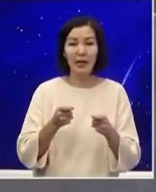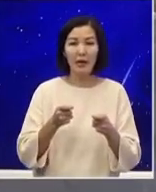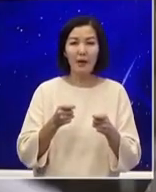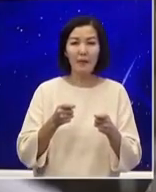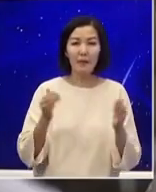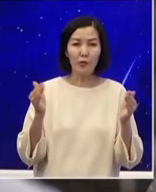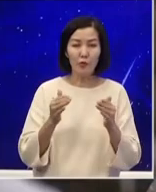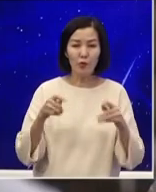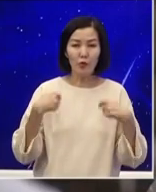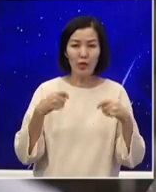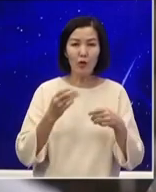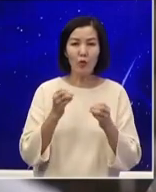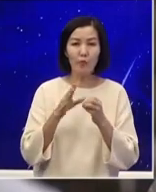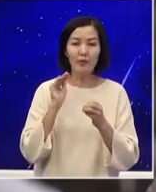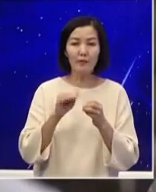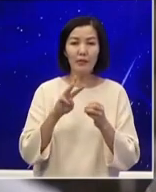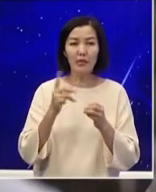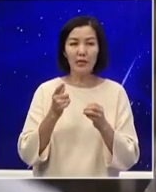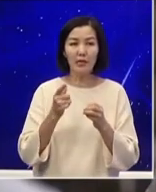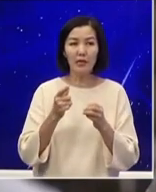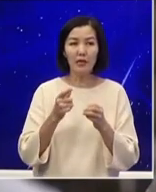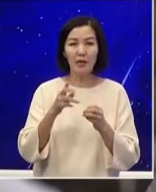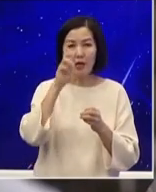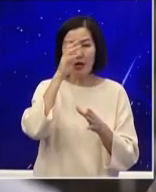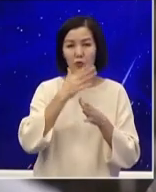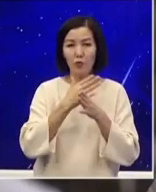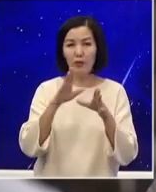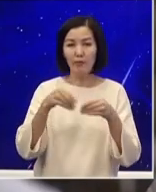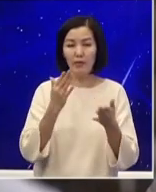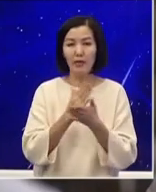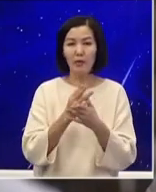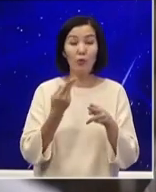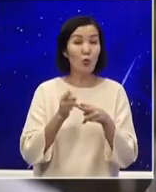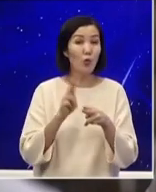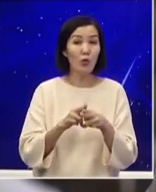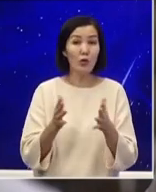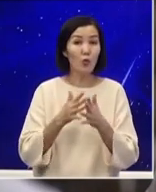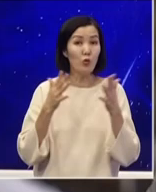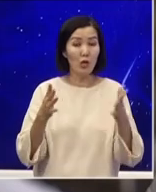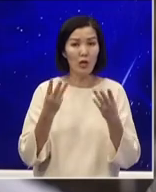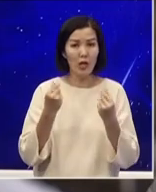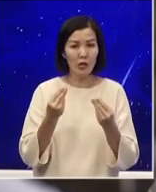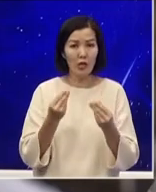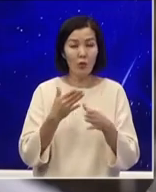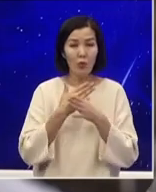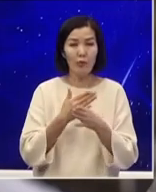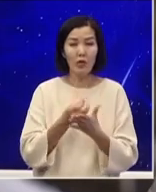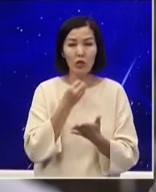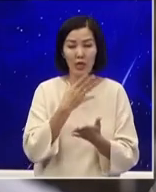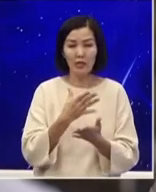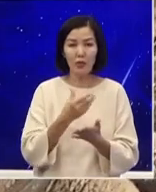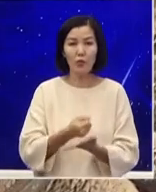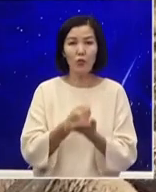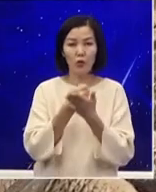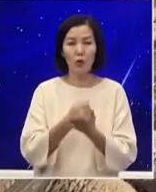қойларға, оларға 15 мың теңгедей беріліп отыр. Бұл өте қомақты қаржы, өте жақсы көмек